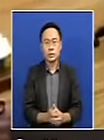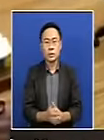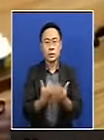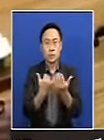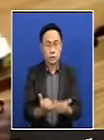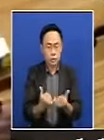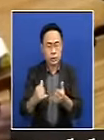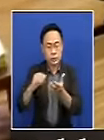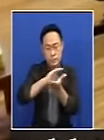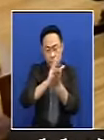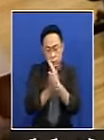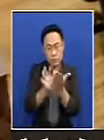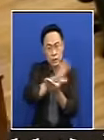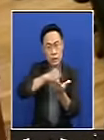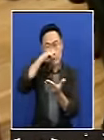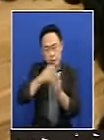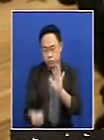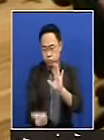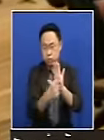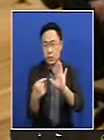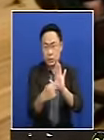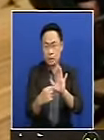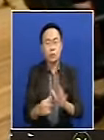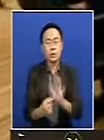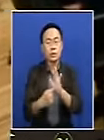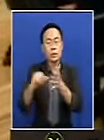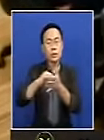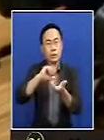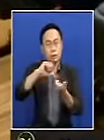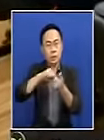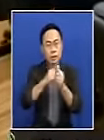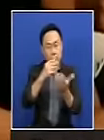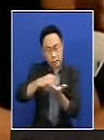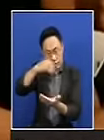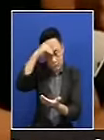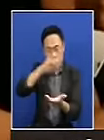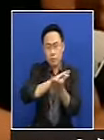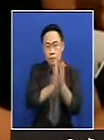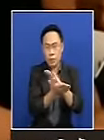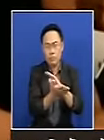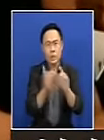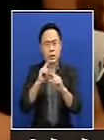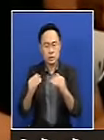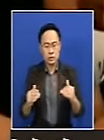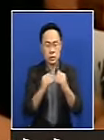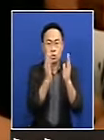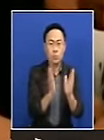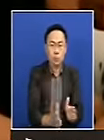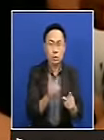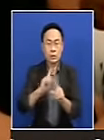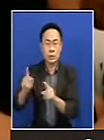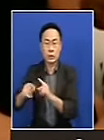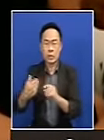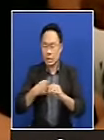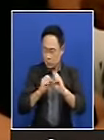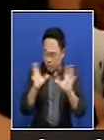ปฏิรูปประเทศที่ระบุเอาไว้ในรัฐธรรมนูญโดยเฉพาะการปฏิรูปการศึกษาการปรับบทบัญญัติเกี่ยวกับสิทธิเสรีภาพป